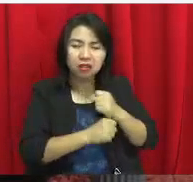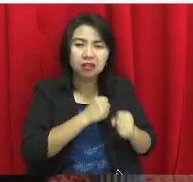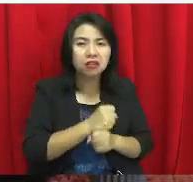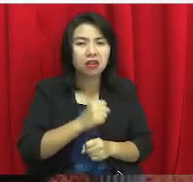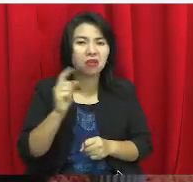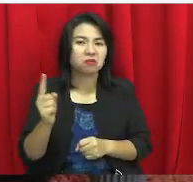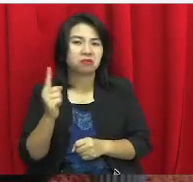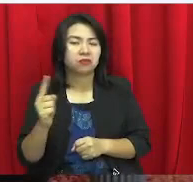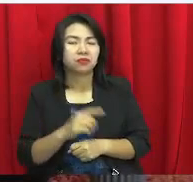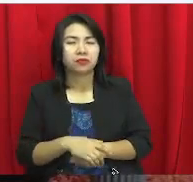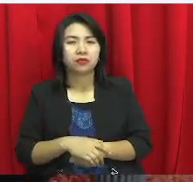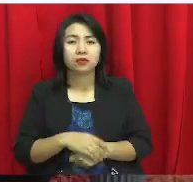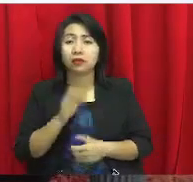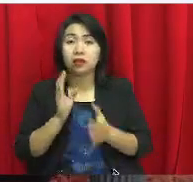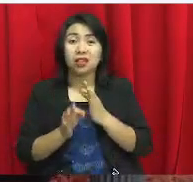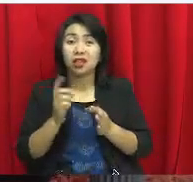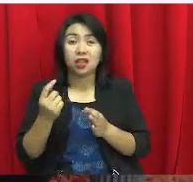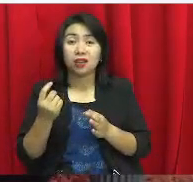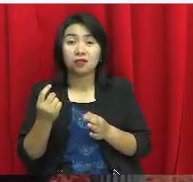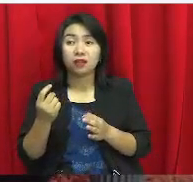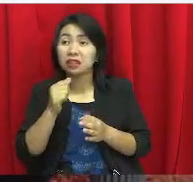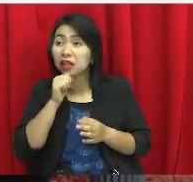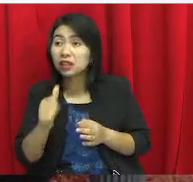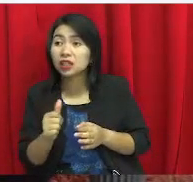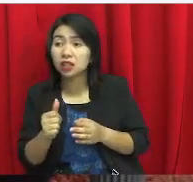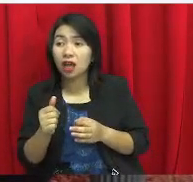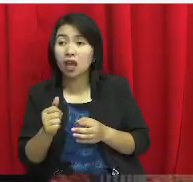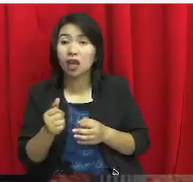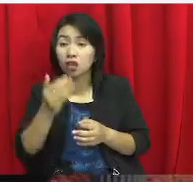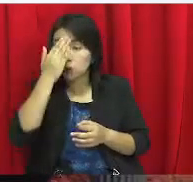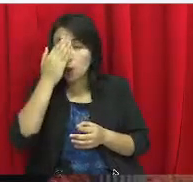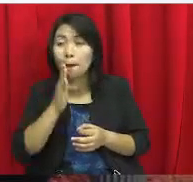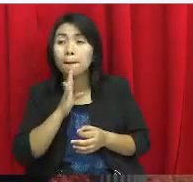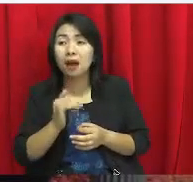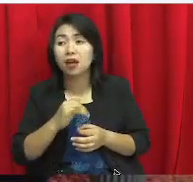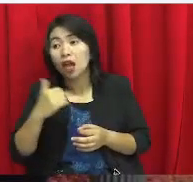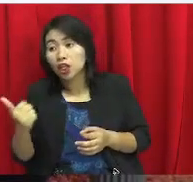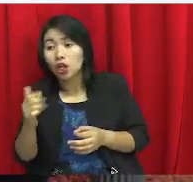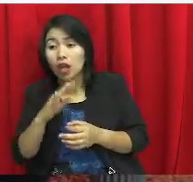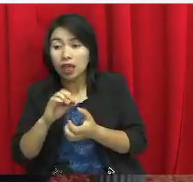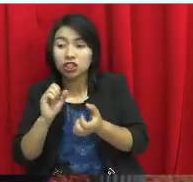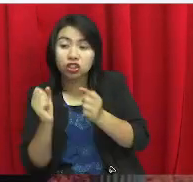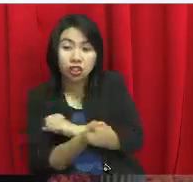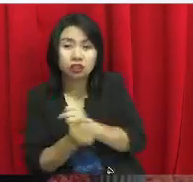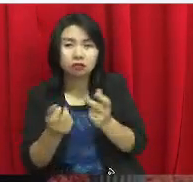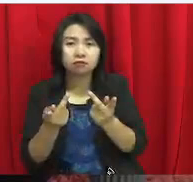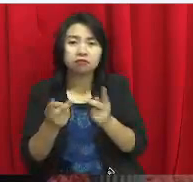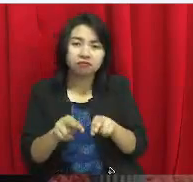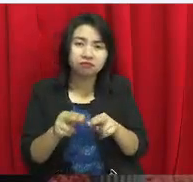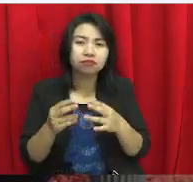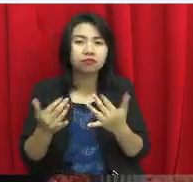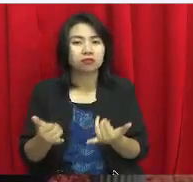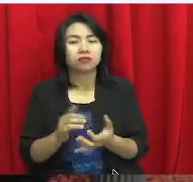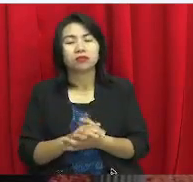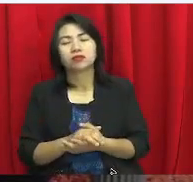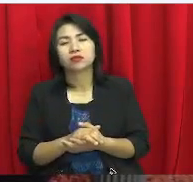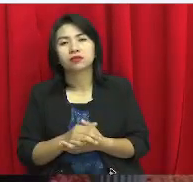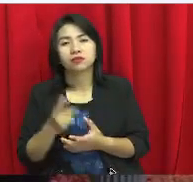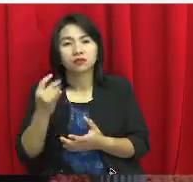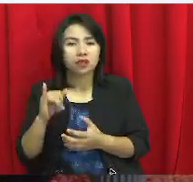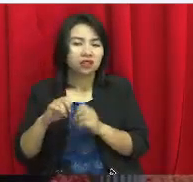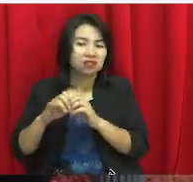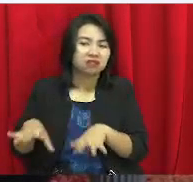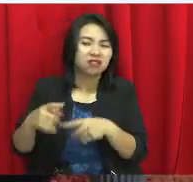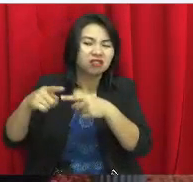forth. Pag hindi na siya ang bida, pag nawala na siya, pag pinalitan na siya, mawawala na rin siya. Bakit? Yun lamang po ay